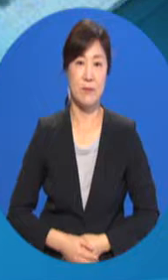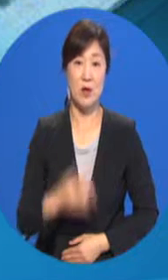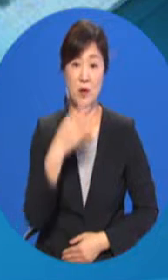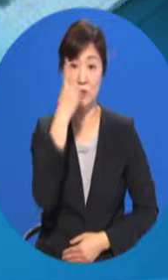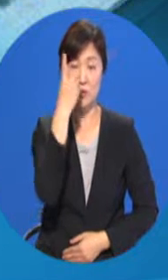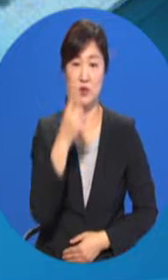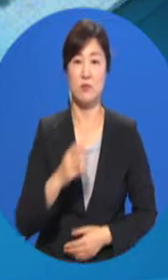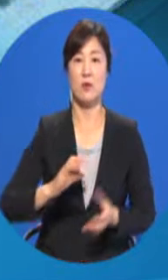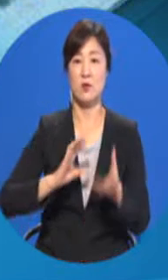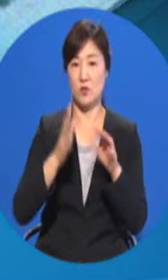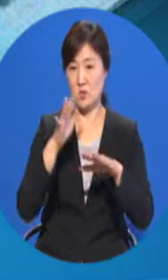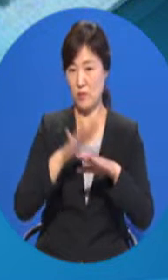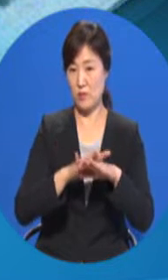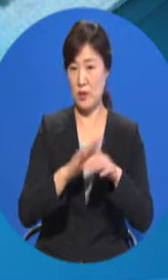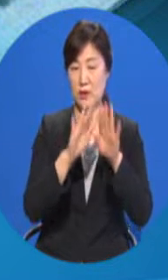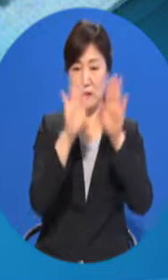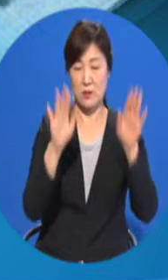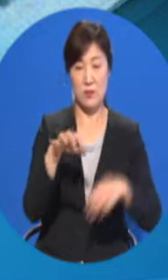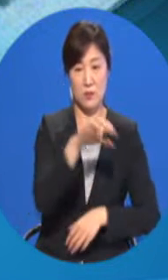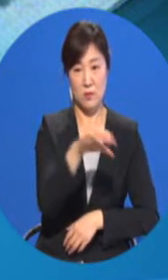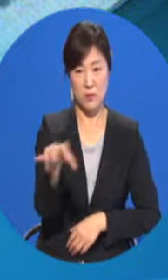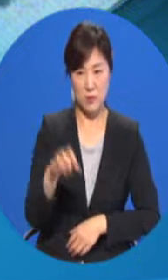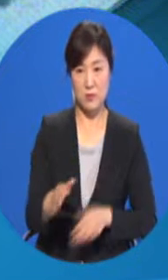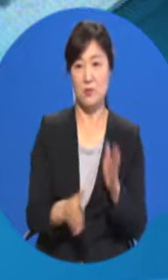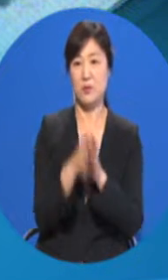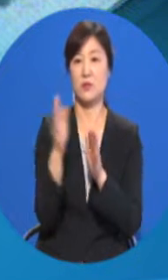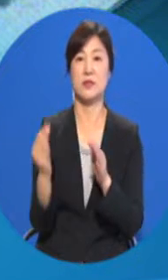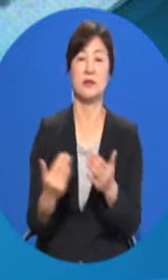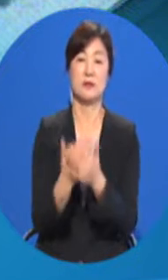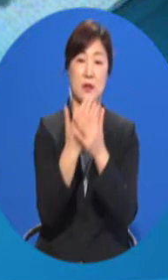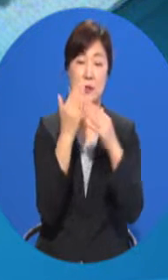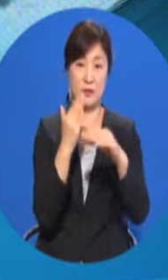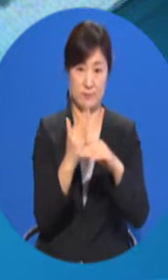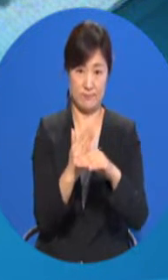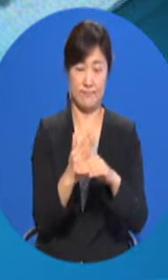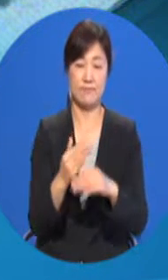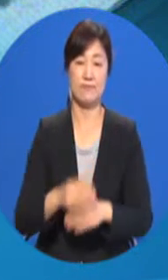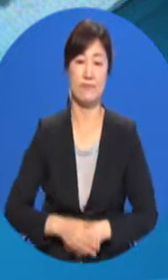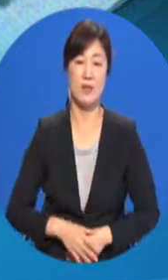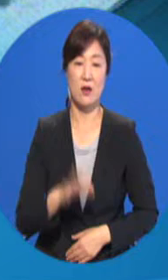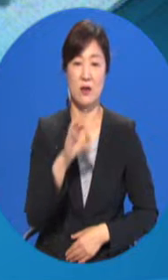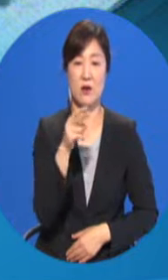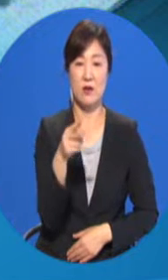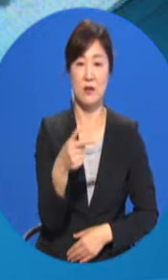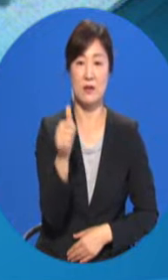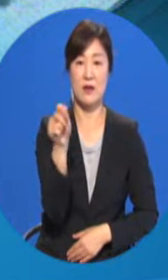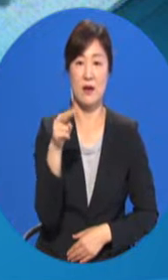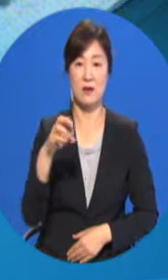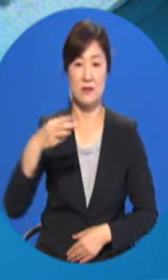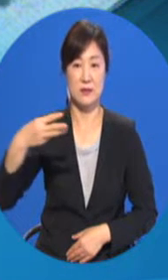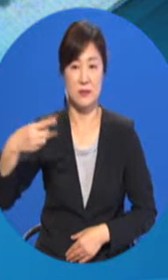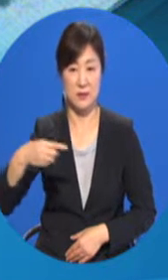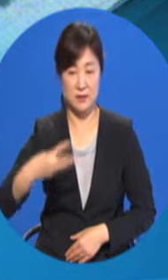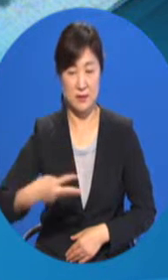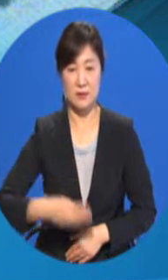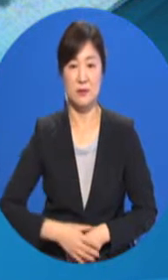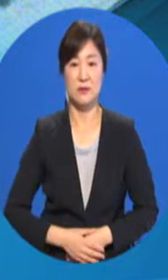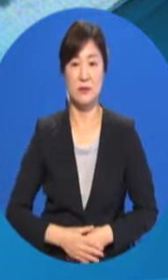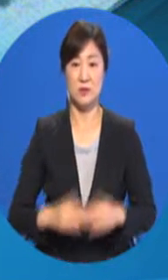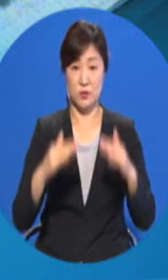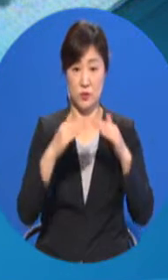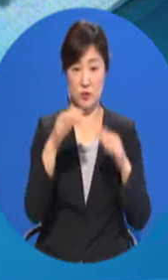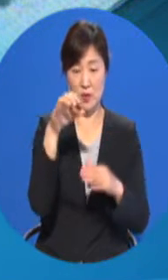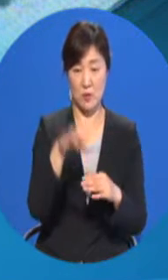순천만 국가정원 인근의 도시개발이 새롭게 추진됩니다. 이른바 연양뜰 지구인데 주택단지 중심이